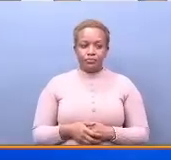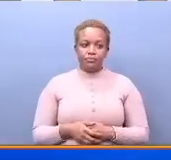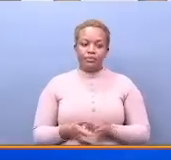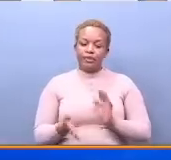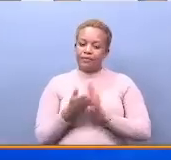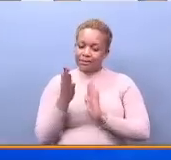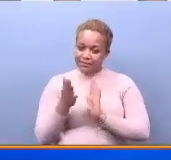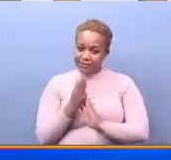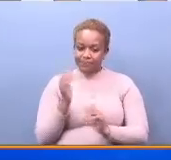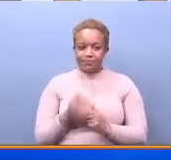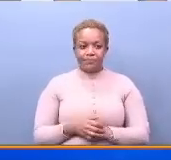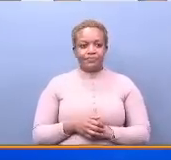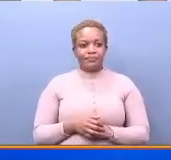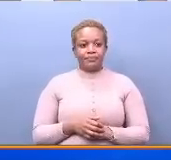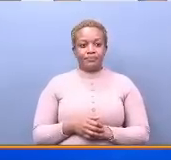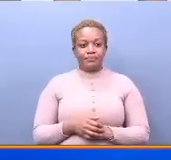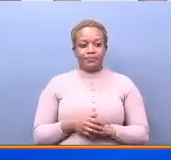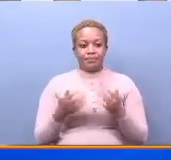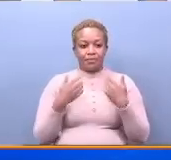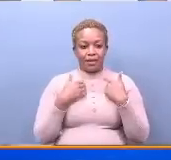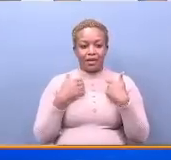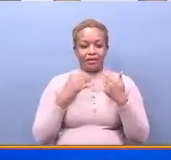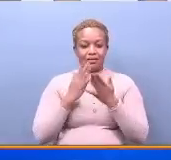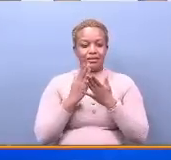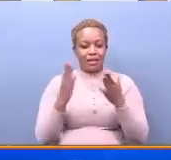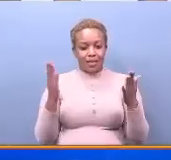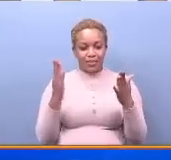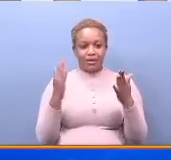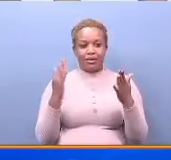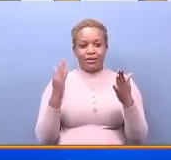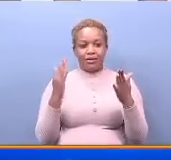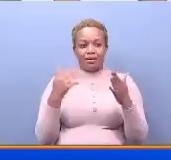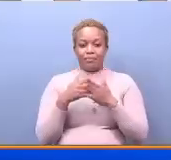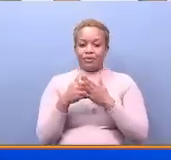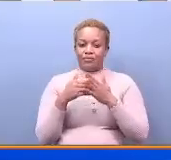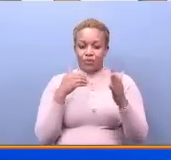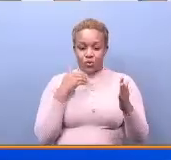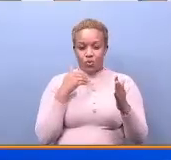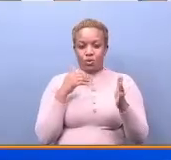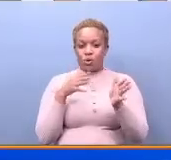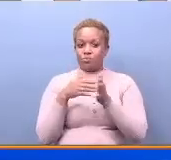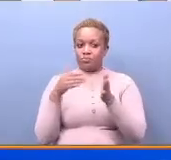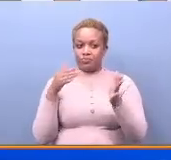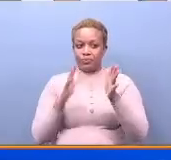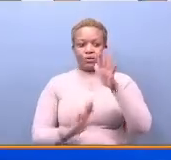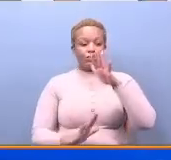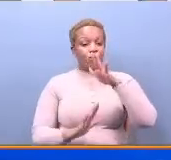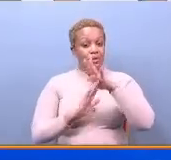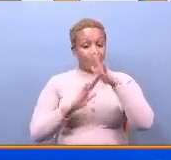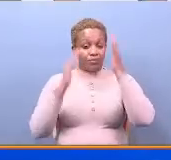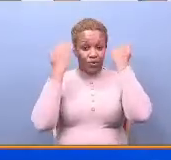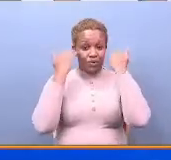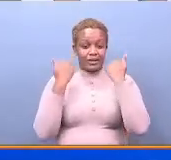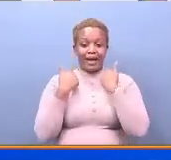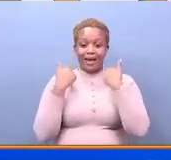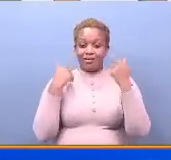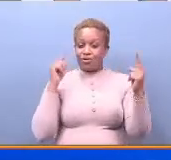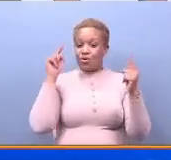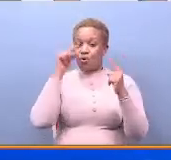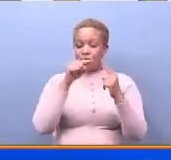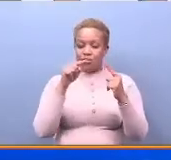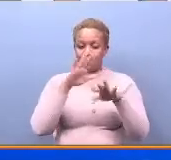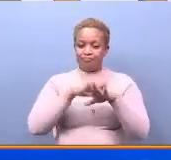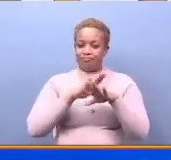mbio. Kulikuwa na kitu naitwa preliminary objection. Supreme Court hawakuwa na nia nzuri. Walitaka